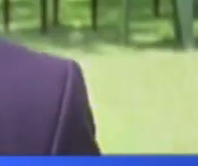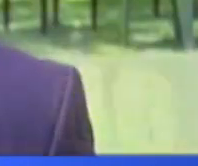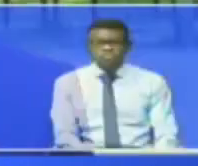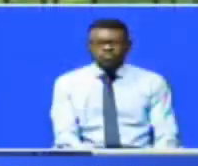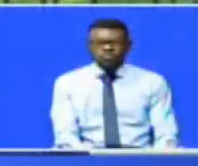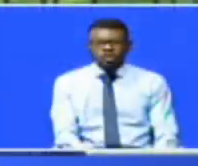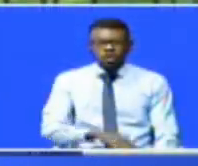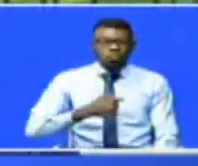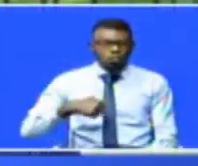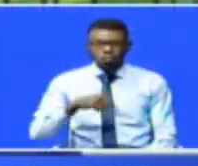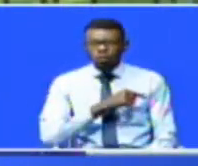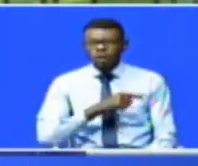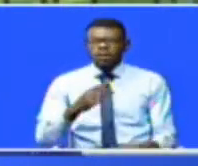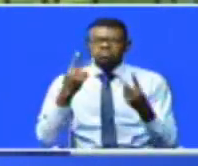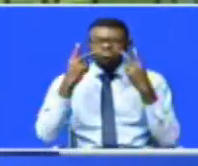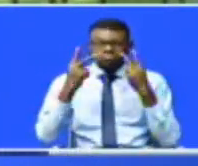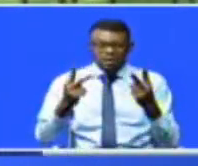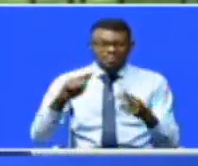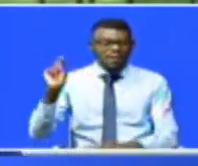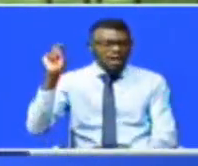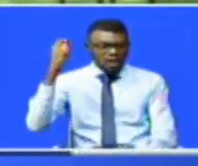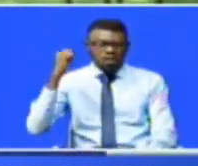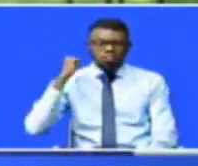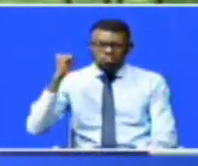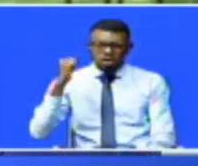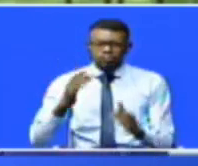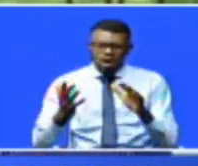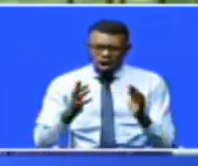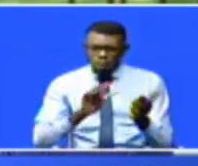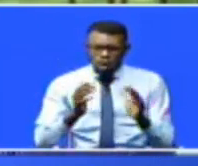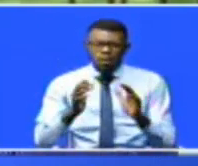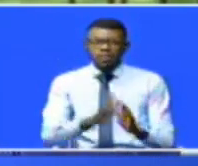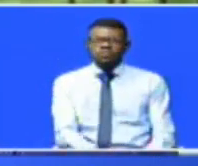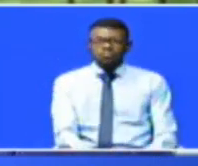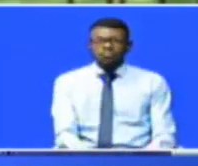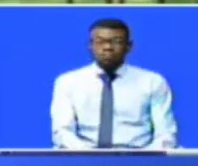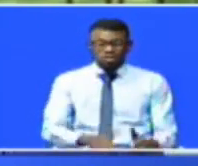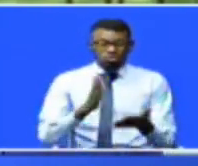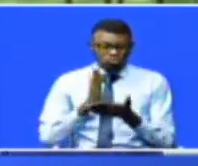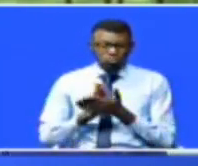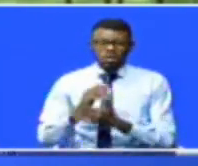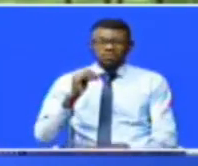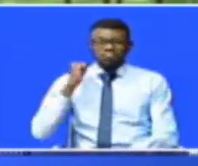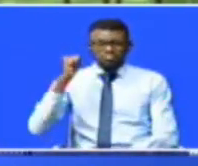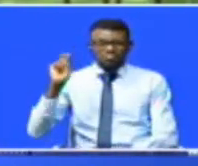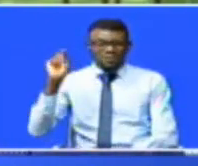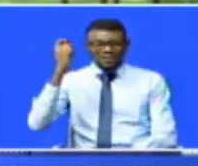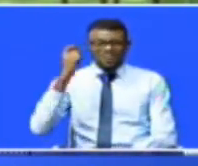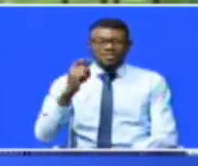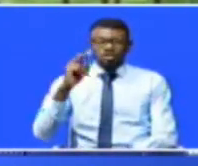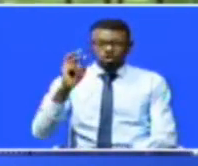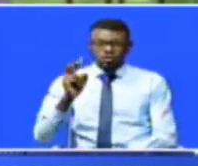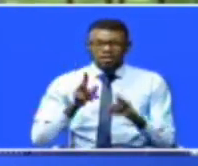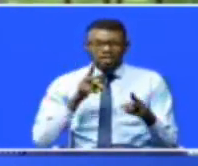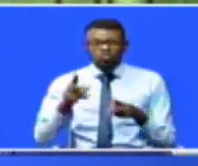Tumekuwa tukiangalia siasa za Kenya, na bila shaka siasa za Kenya mwaka 2022